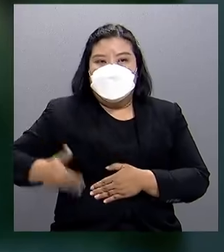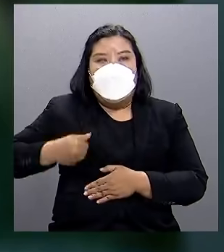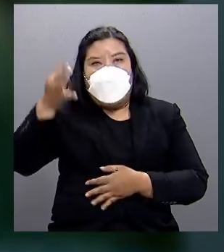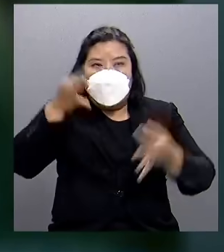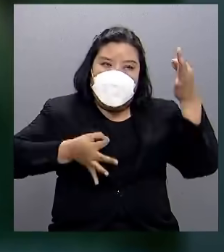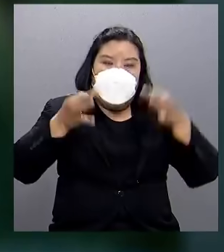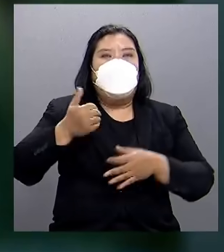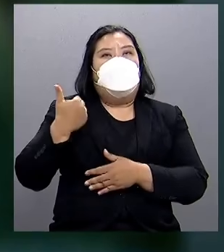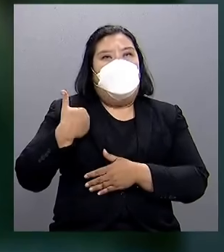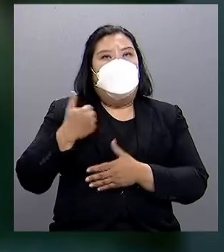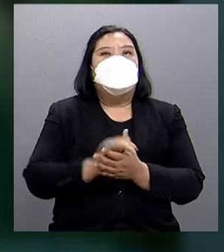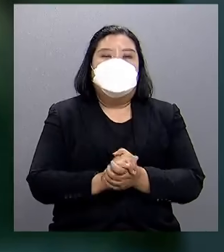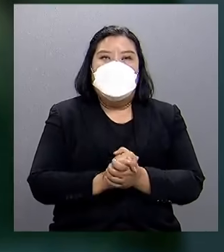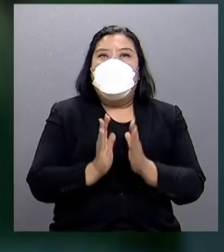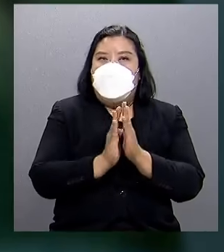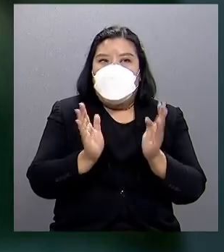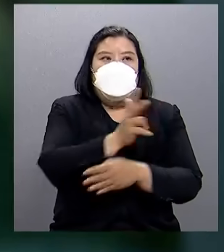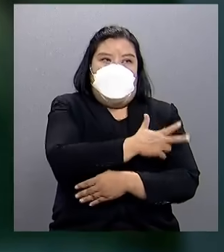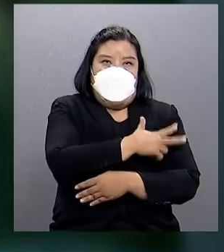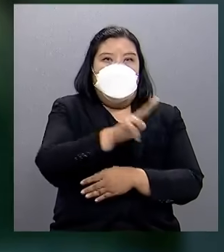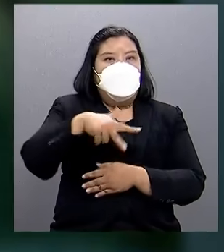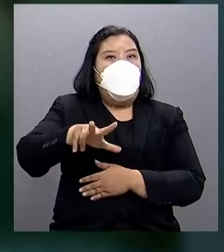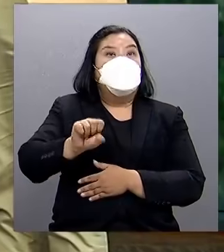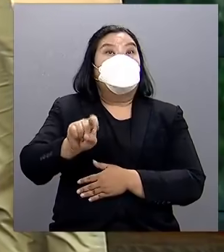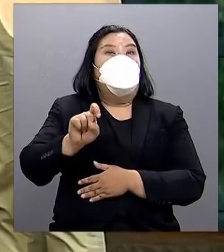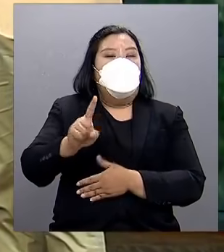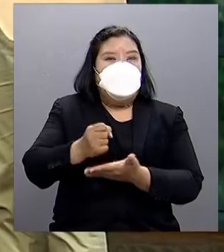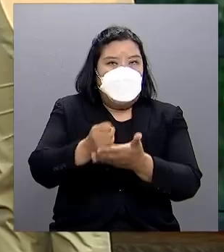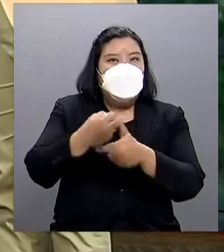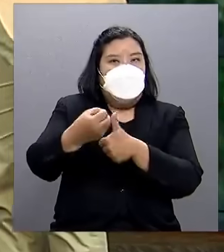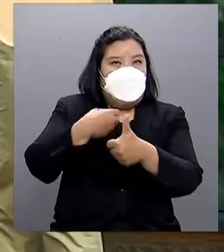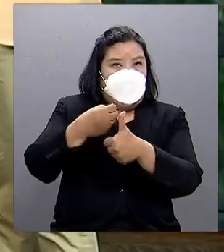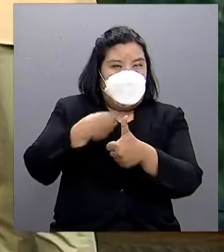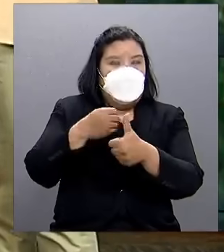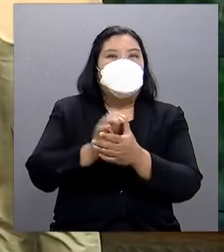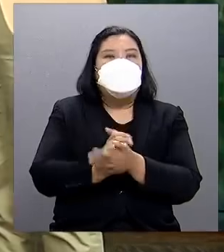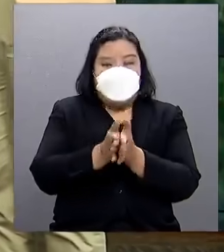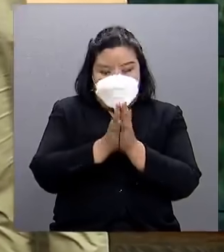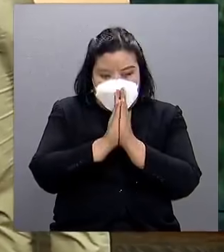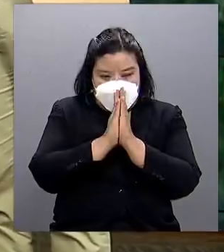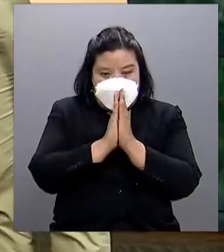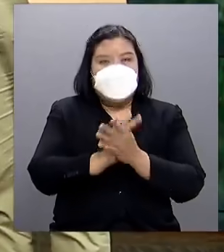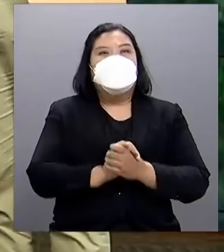ราจารย์ดร.เอกราชบำรุงพืชนะคะที่มาให้คำแนะนำดีๆด้วยค่ะขอบคุณมากค่ะ ครับผม